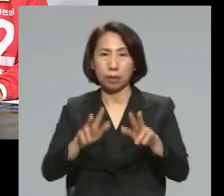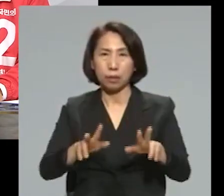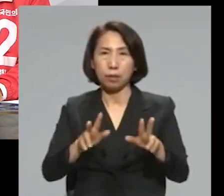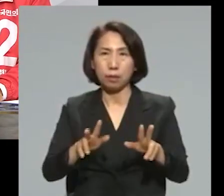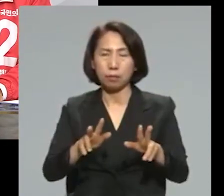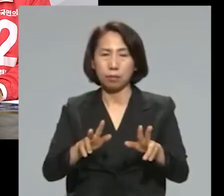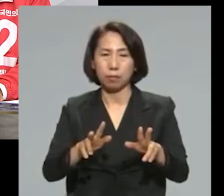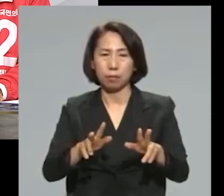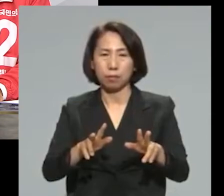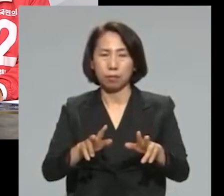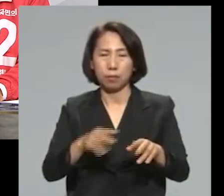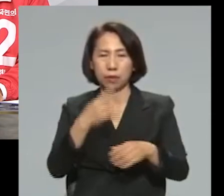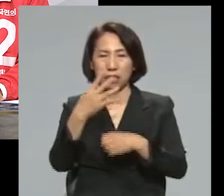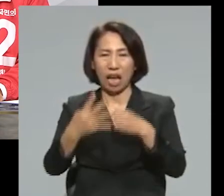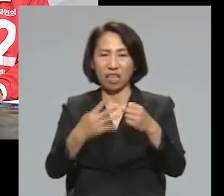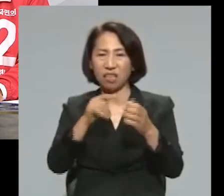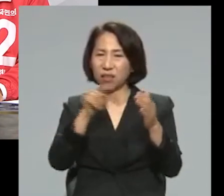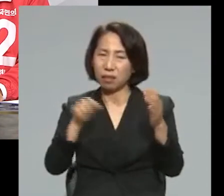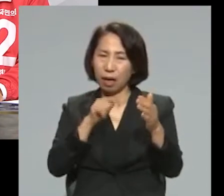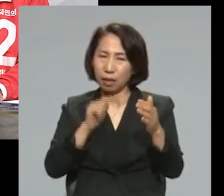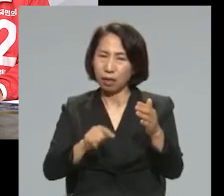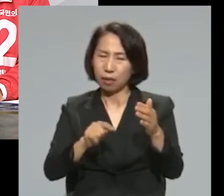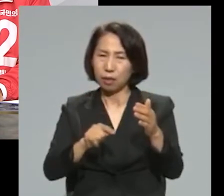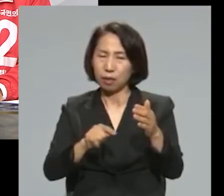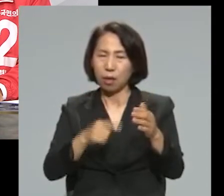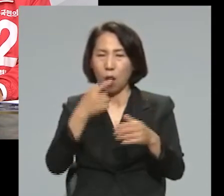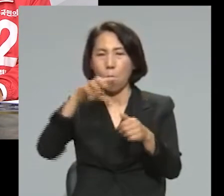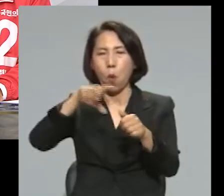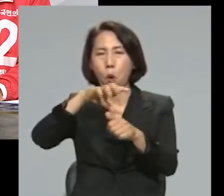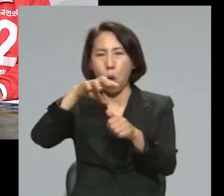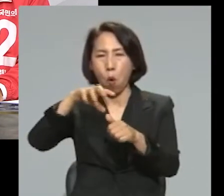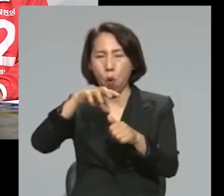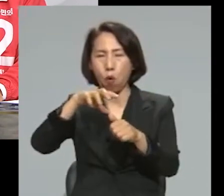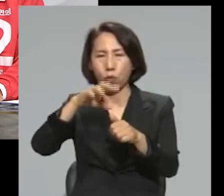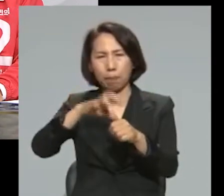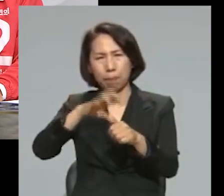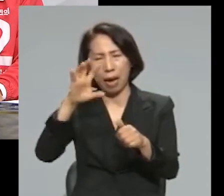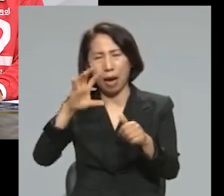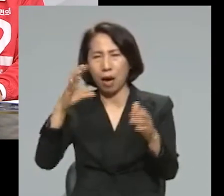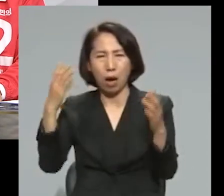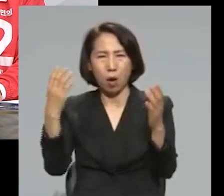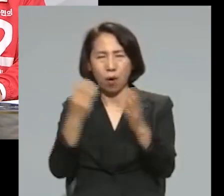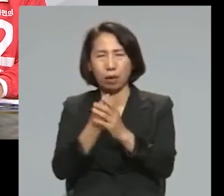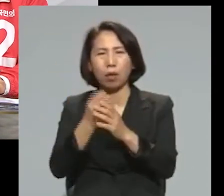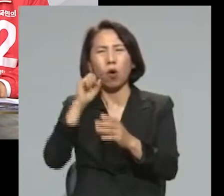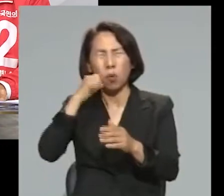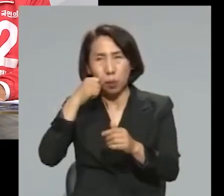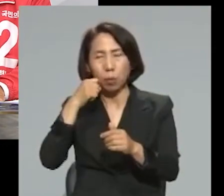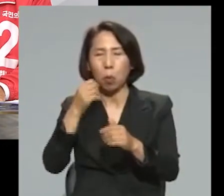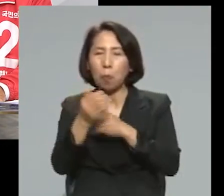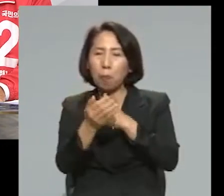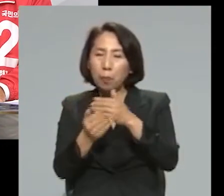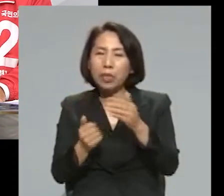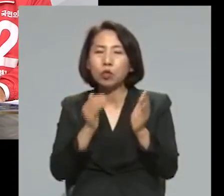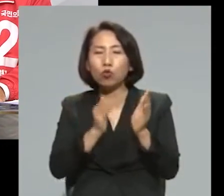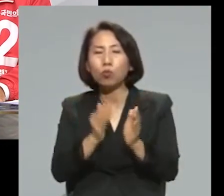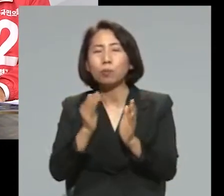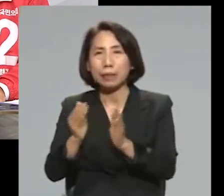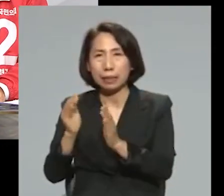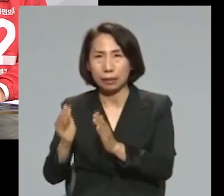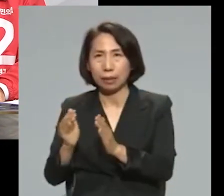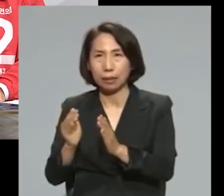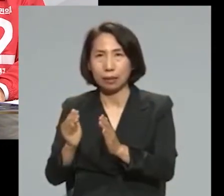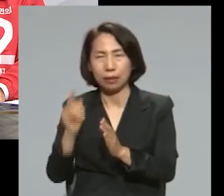현재 이번 임기 내에는 사실상 상수도 보호구역을 해제하기 위한 사전 정지 작업을 한다고 이렇게 생각하시면 되겠고,